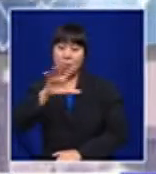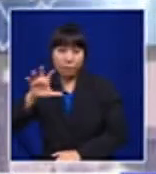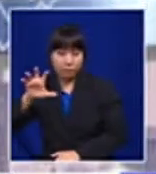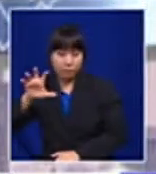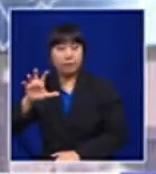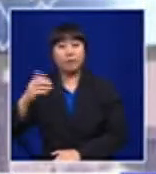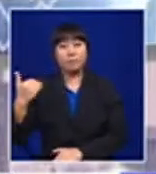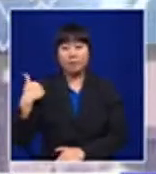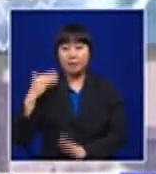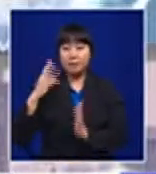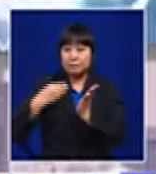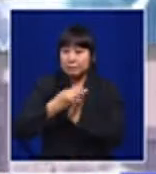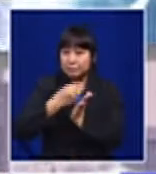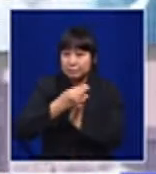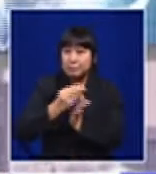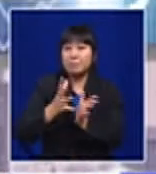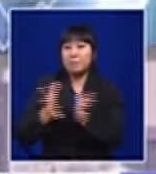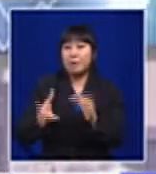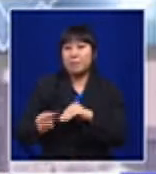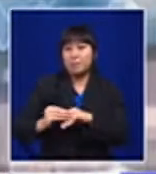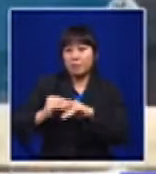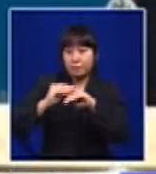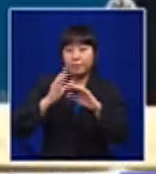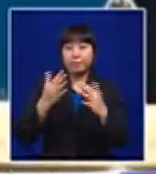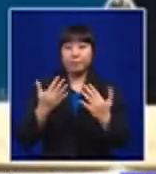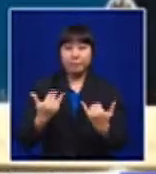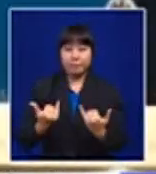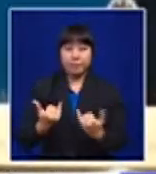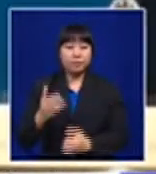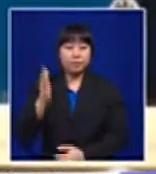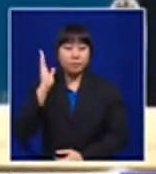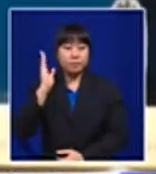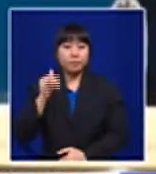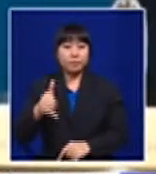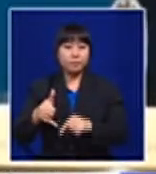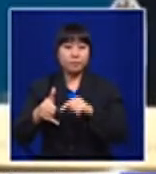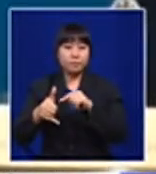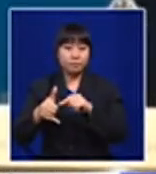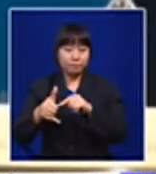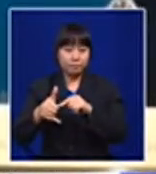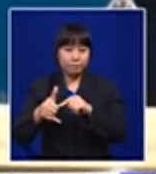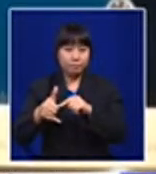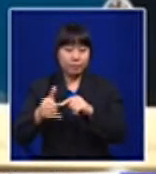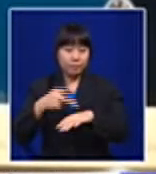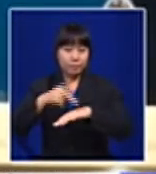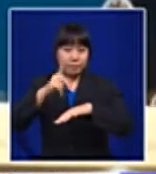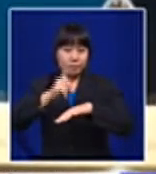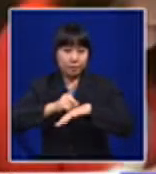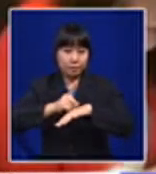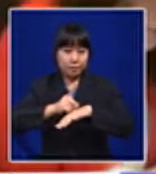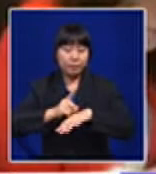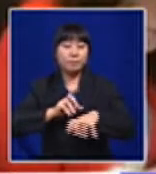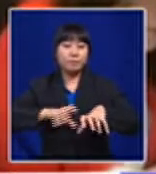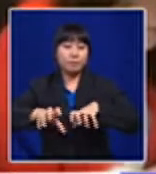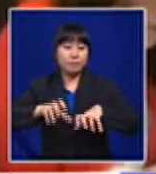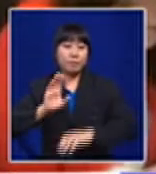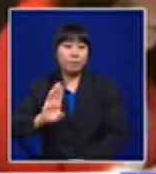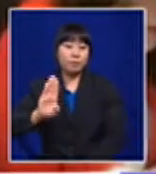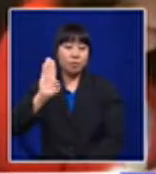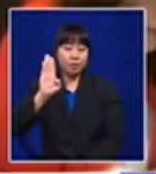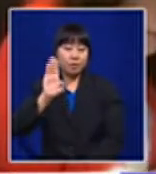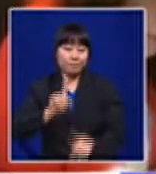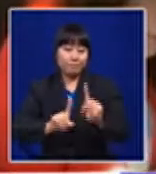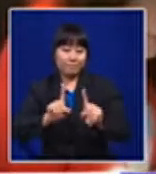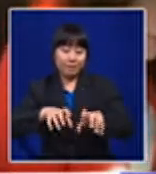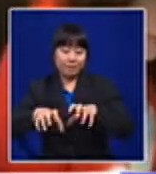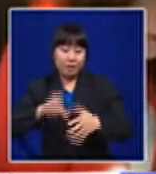หลังมีแรงซื้อกลับเข้ามาอย่างต่อเนื่องค่ะโดยนายวินอุดมรัชตะวานิชประธานเจ้าหน้าที่บริหารบริษัทหลักทรัพย์จัด